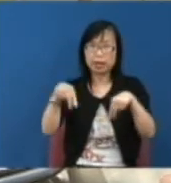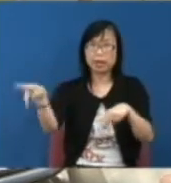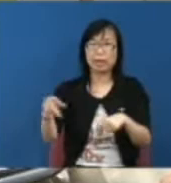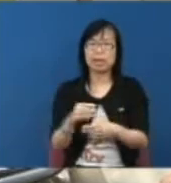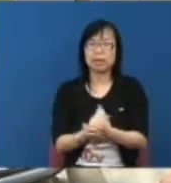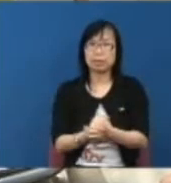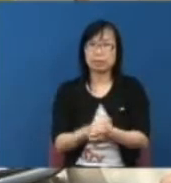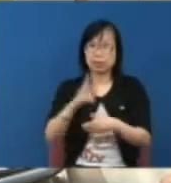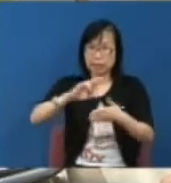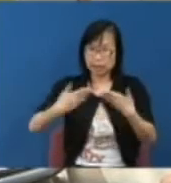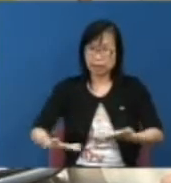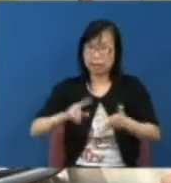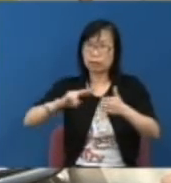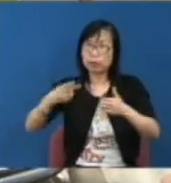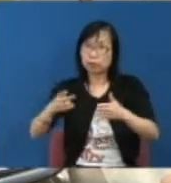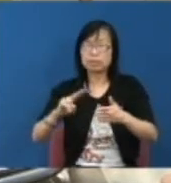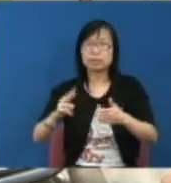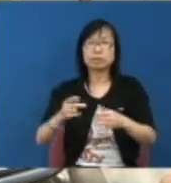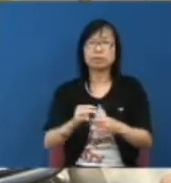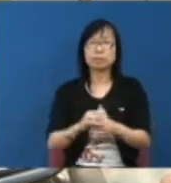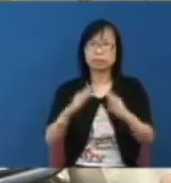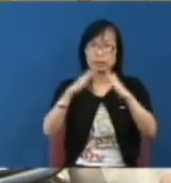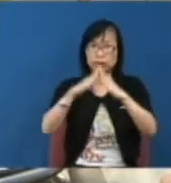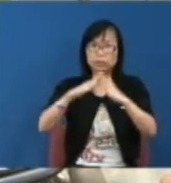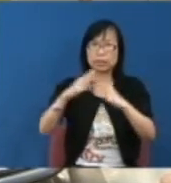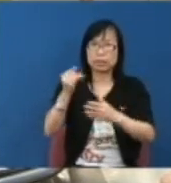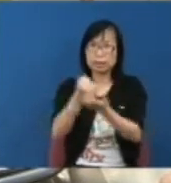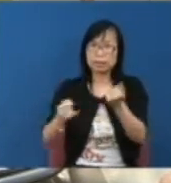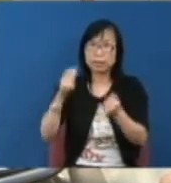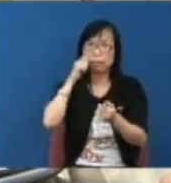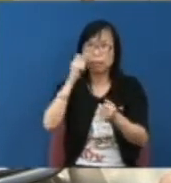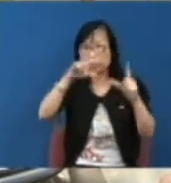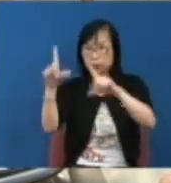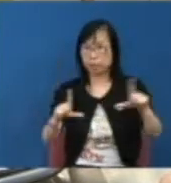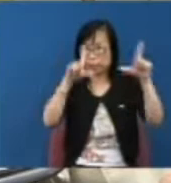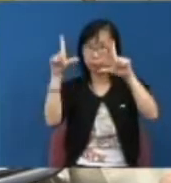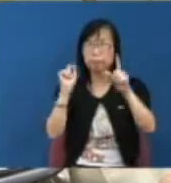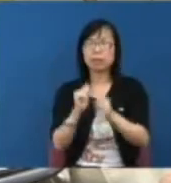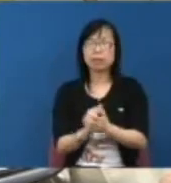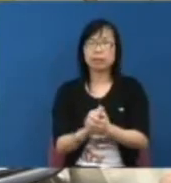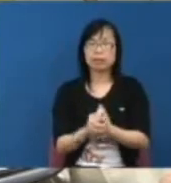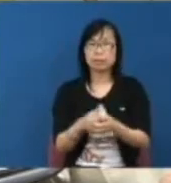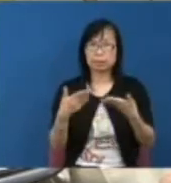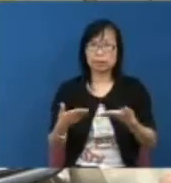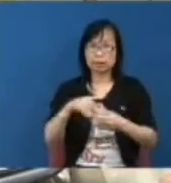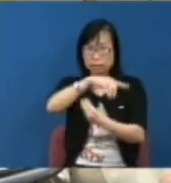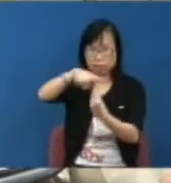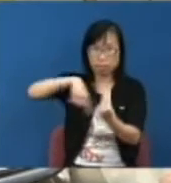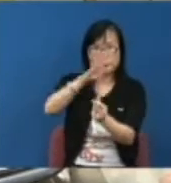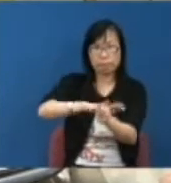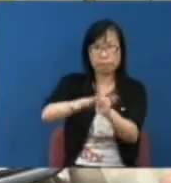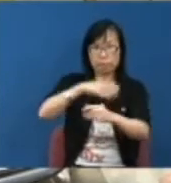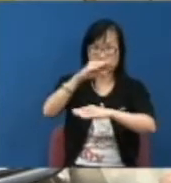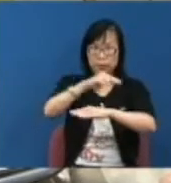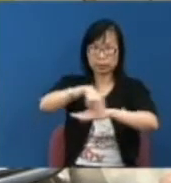改變一下或者改善下佢哋家居生活。其實我成日覺得咧喺新界地方咁大地方，其實咧我哋喺多啲環保設施啊，